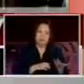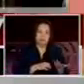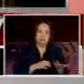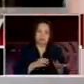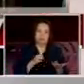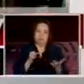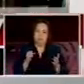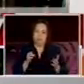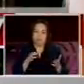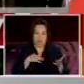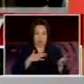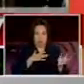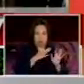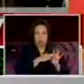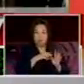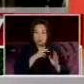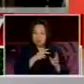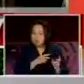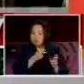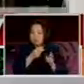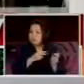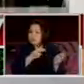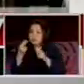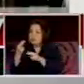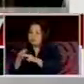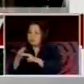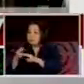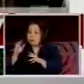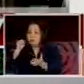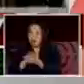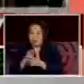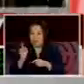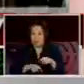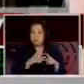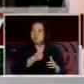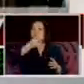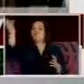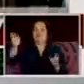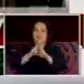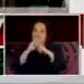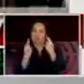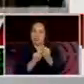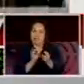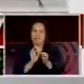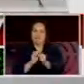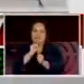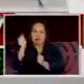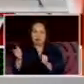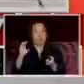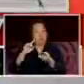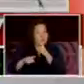ay inspeksyonin pati iyan, yung mga malapit sa kanila. Di doon sa mga malalayo ng mga kamag-anak. O kaya maski hindi kamag-anak, sa